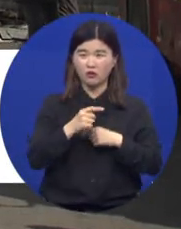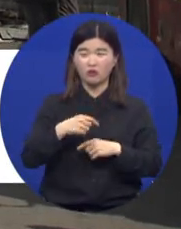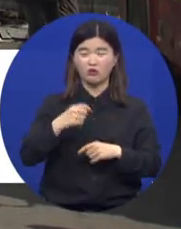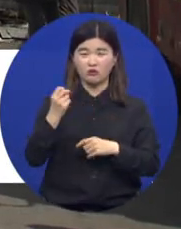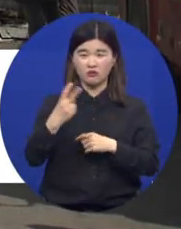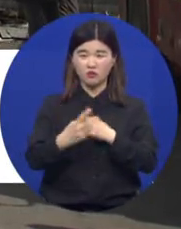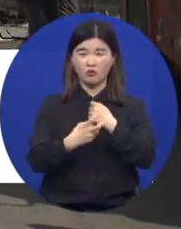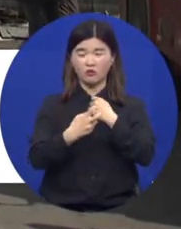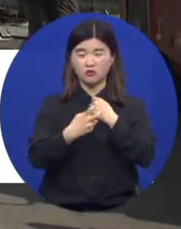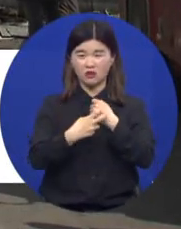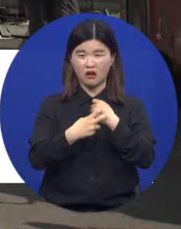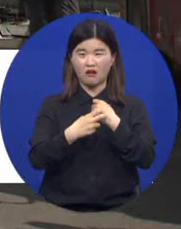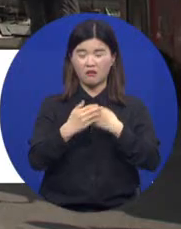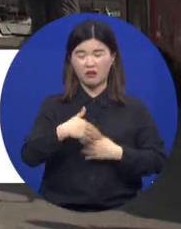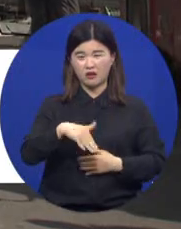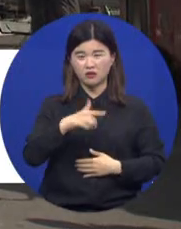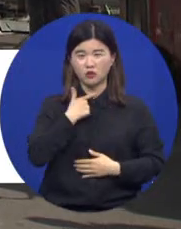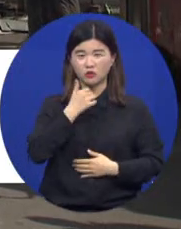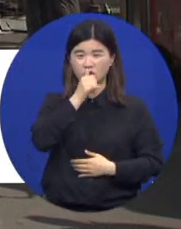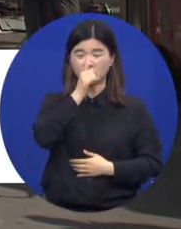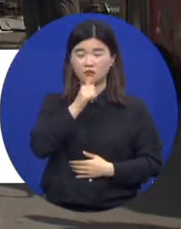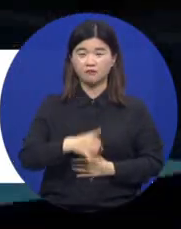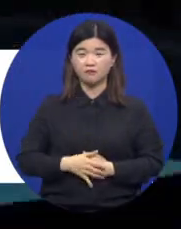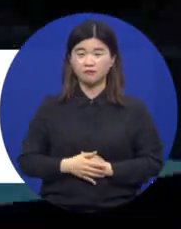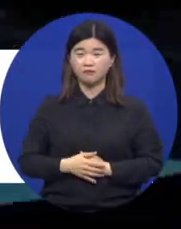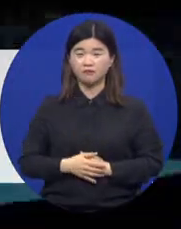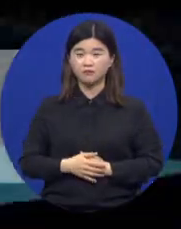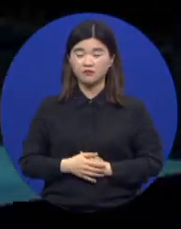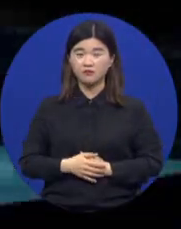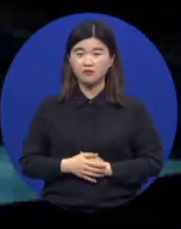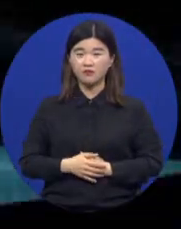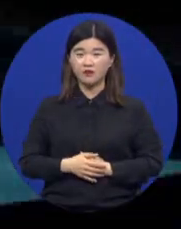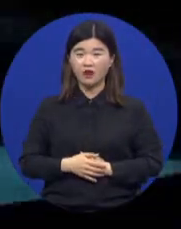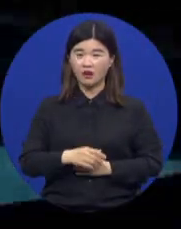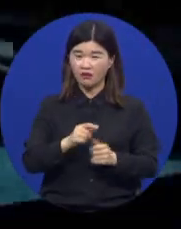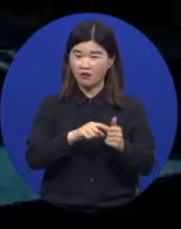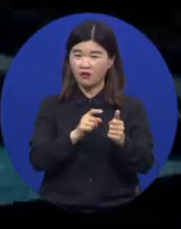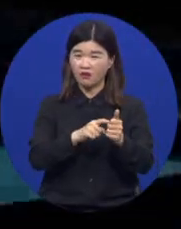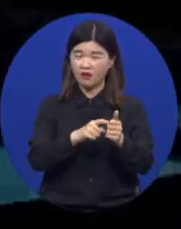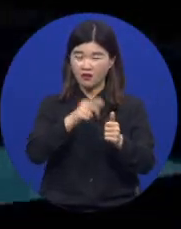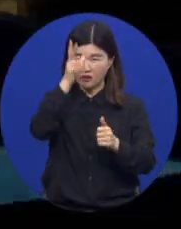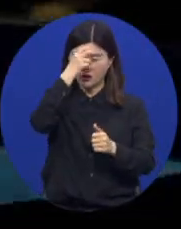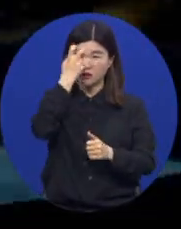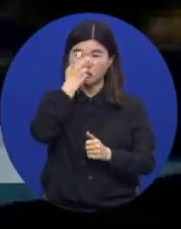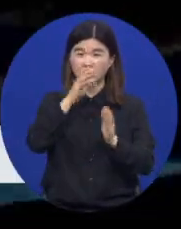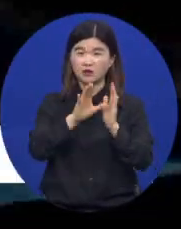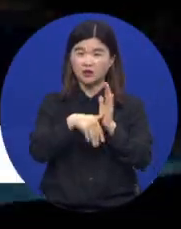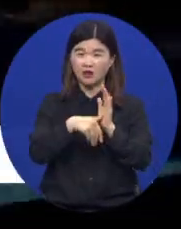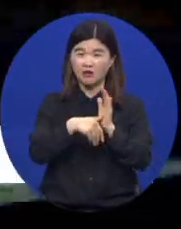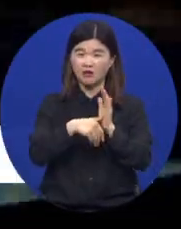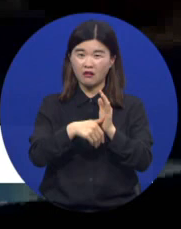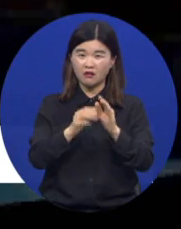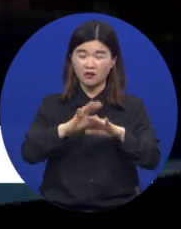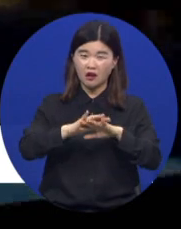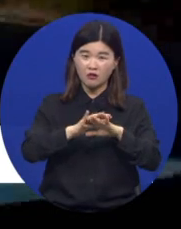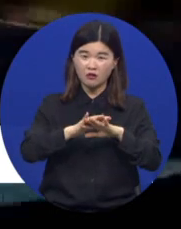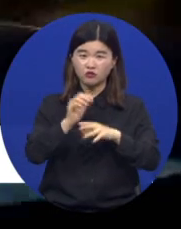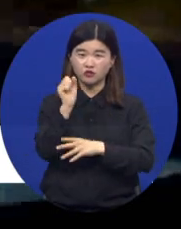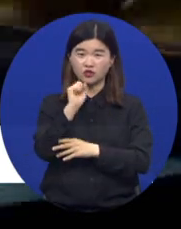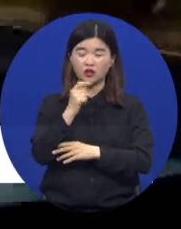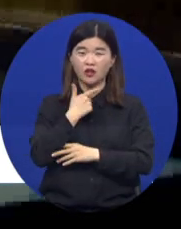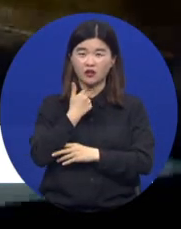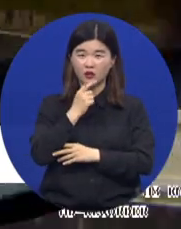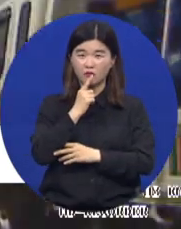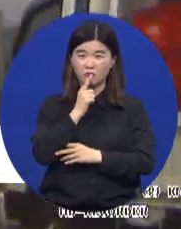다쳐서 병원에 간 적이 있고 A씨는 경찰 조사에서 내비게이션에 따라